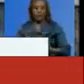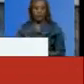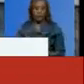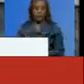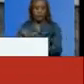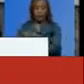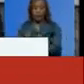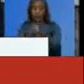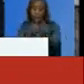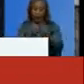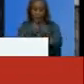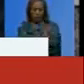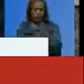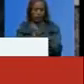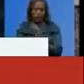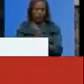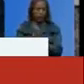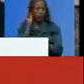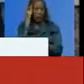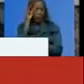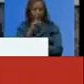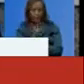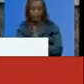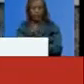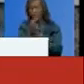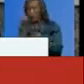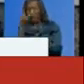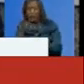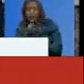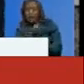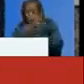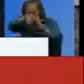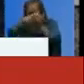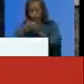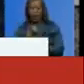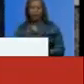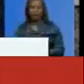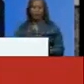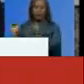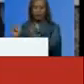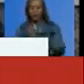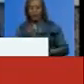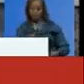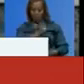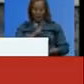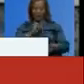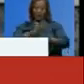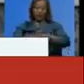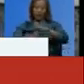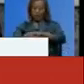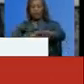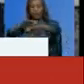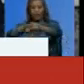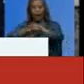እንደ ተለያየ ሀገር ዜጋ በባዕድነት በባይተዋርነት ሳይሆን ሁላችንም እንደ ባለቤቶች እጅ ለእጅ